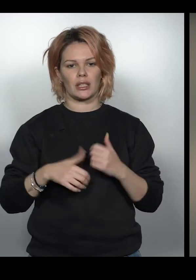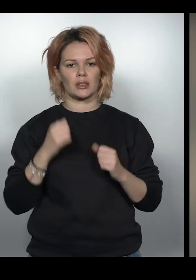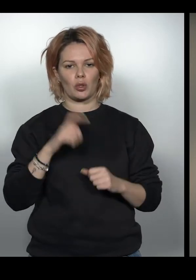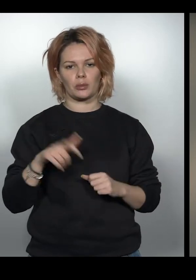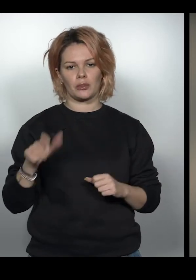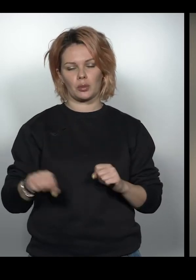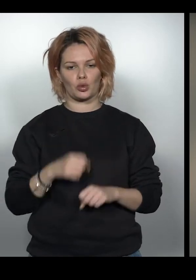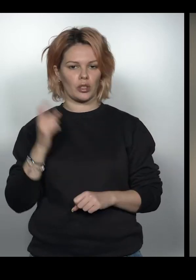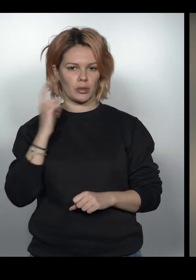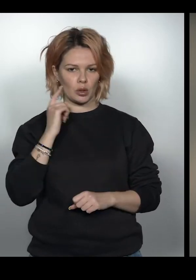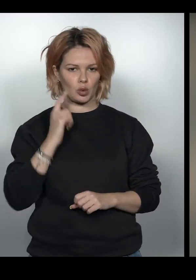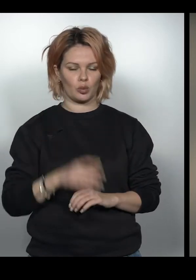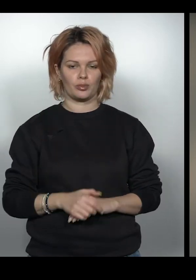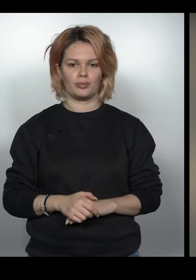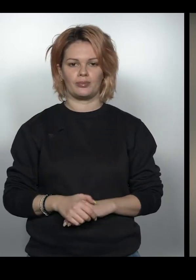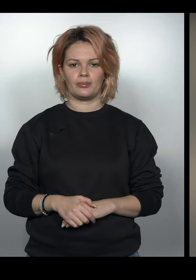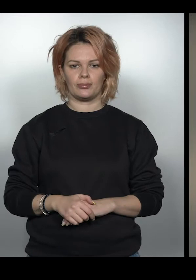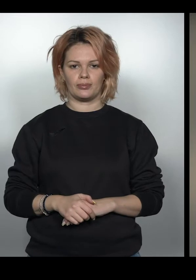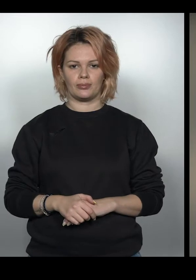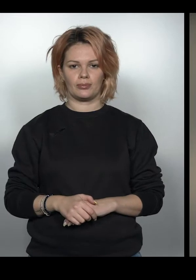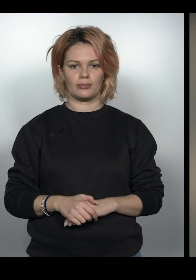серед спортсменів з порушеннями слуху.